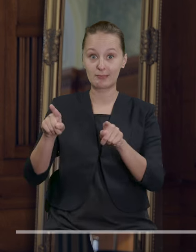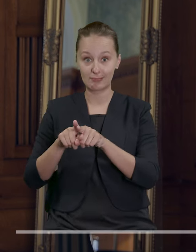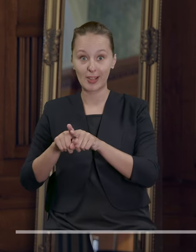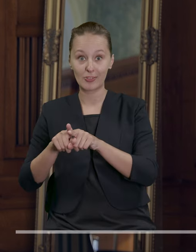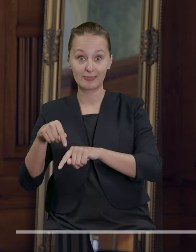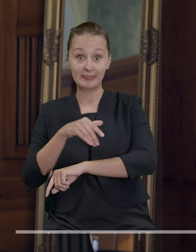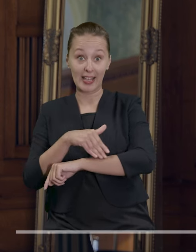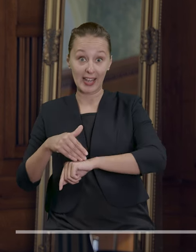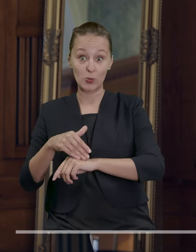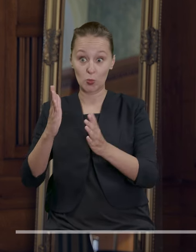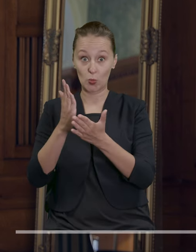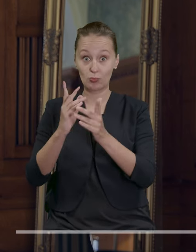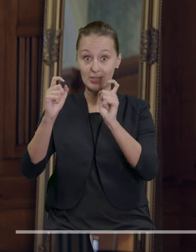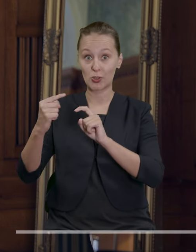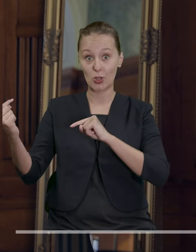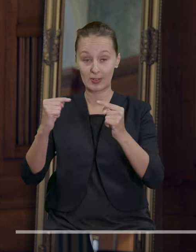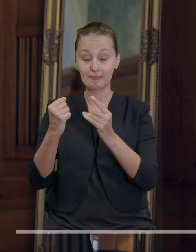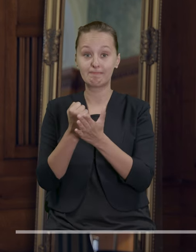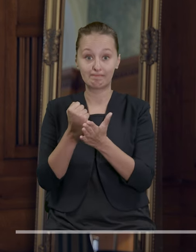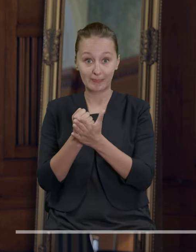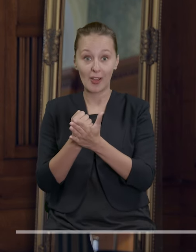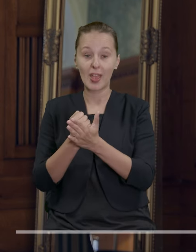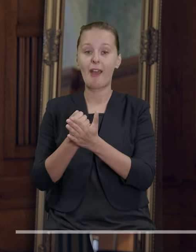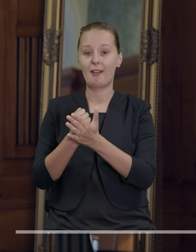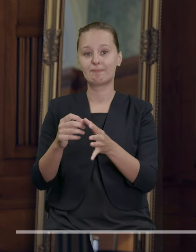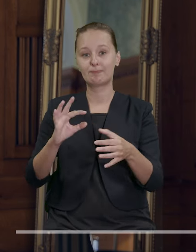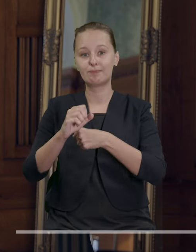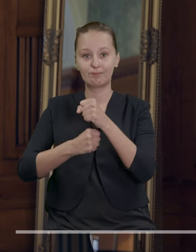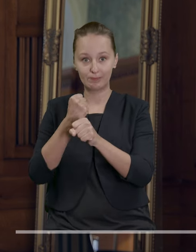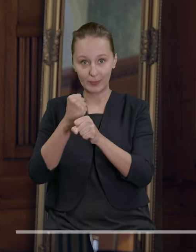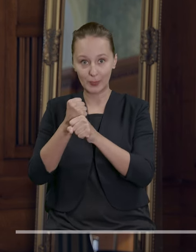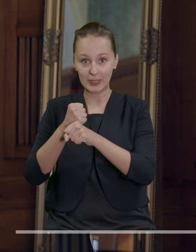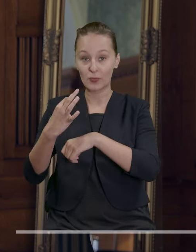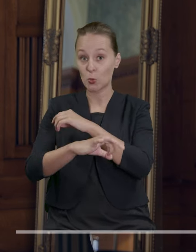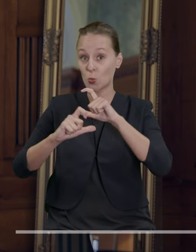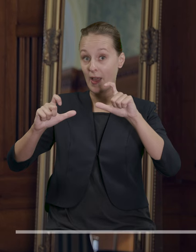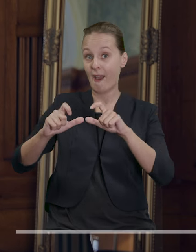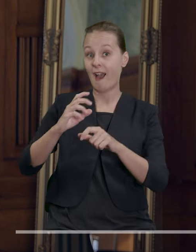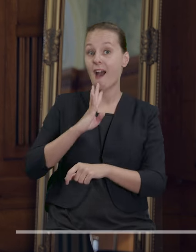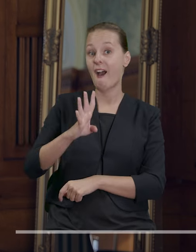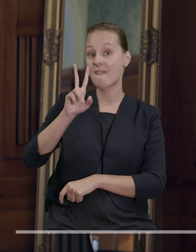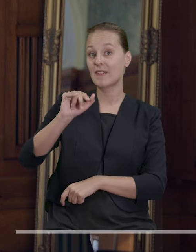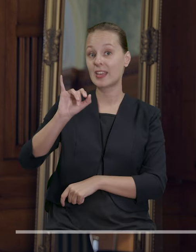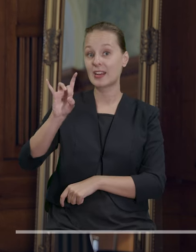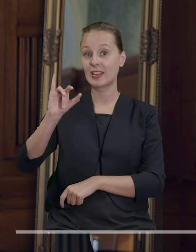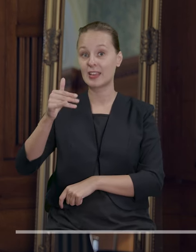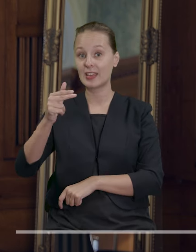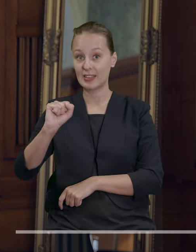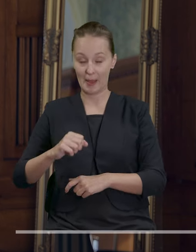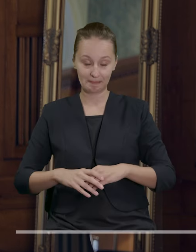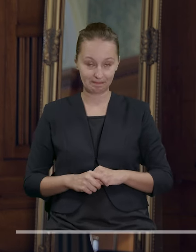i będą i rozmawiają w tej sprawie Uniwersytet Virginii. Proszę Państwa,